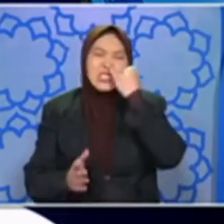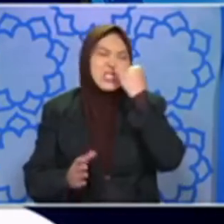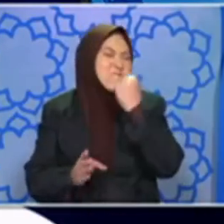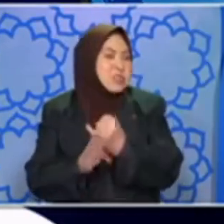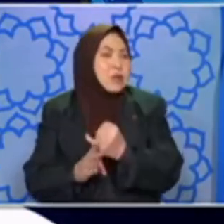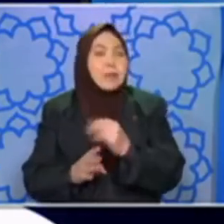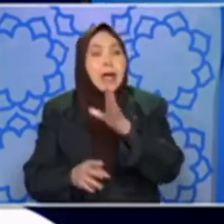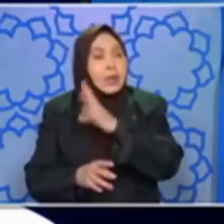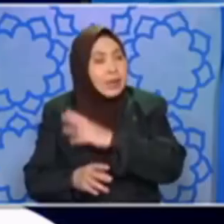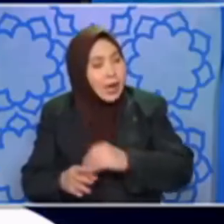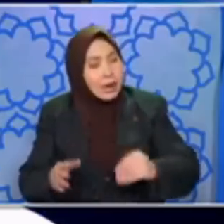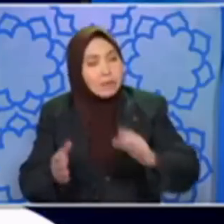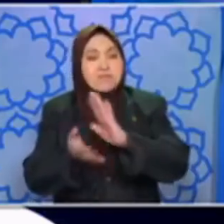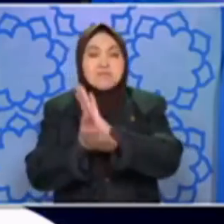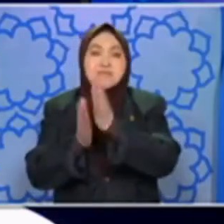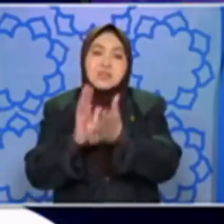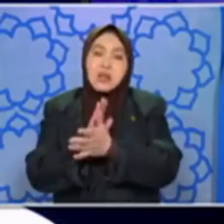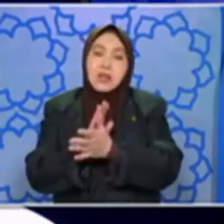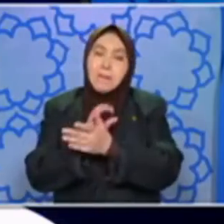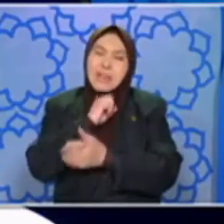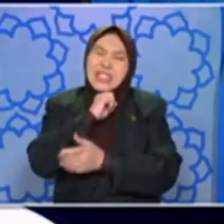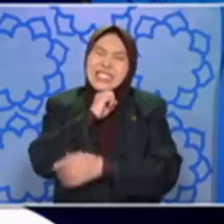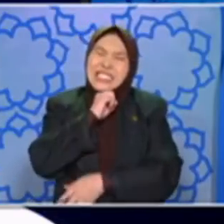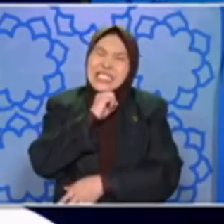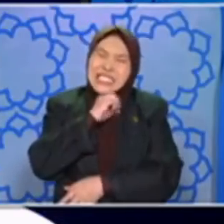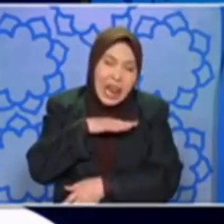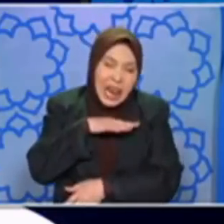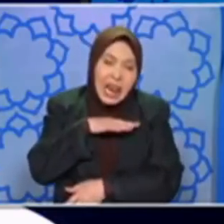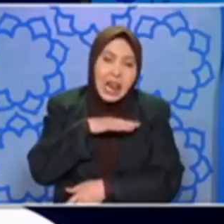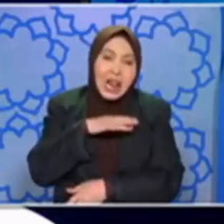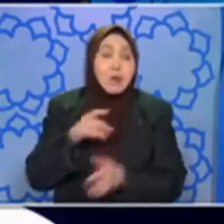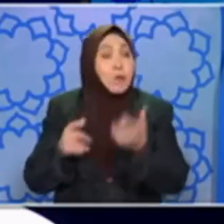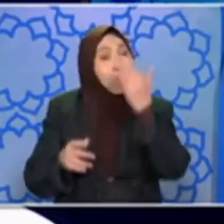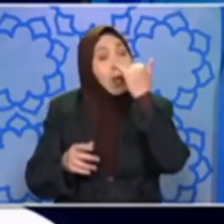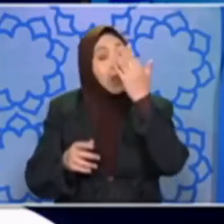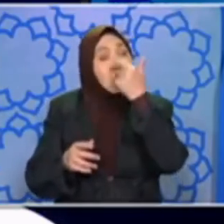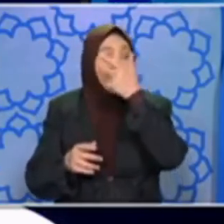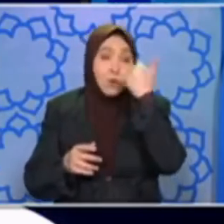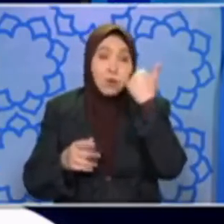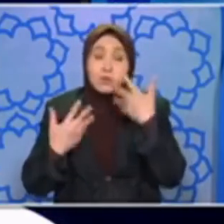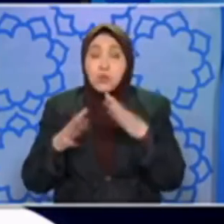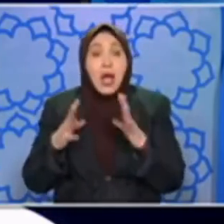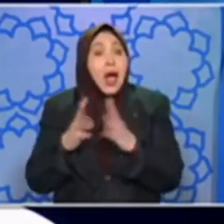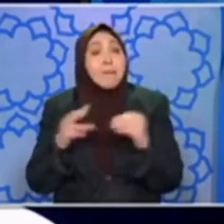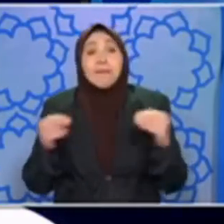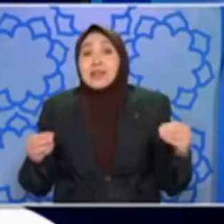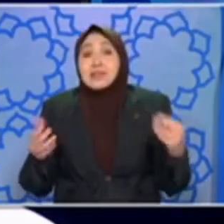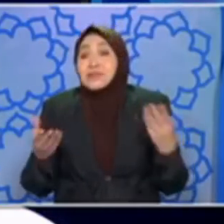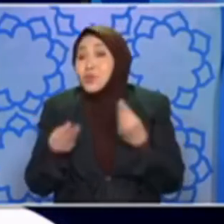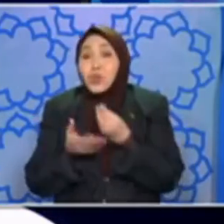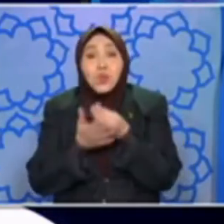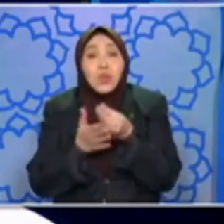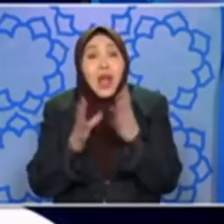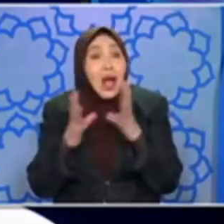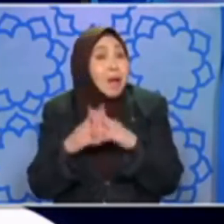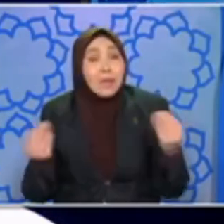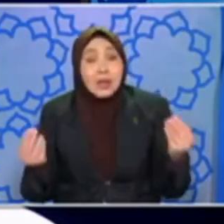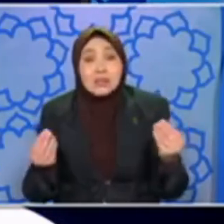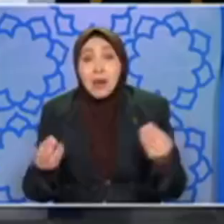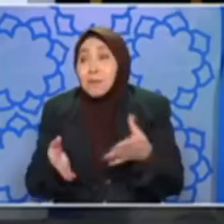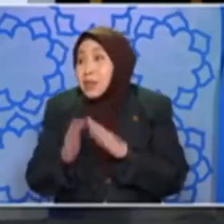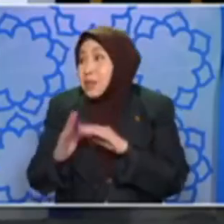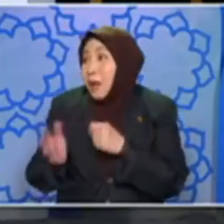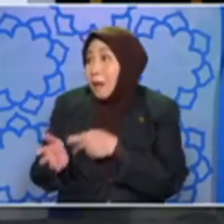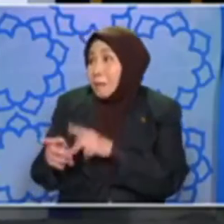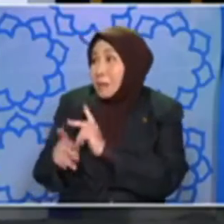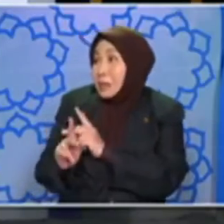kamu akan jadi menyesal. Mengapa menyesal? Perkerana dah habis dah duit contohnya, minta orang lain pula lepas